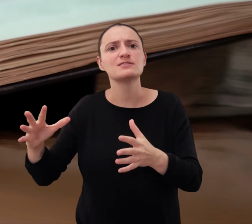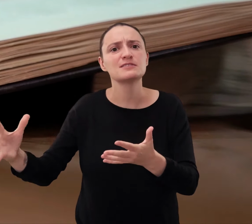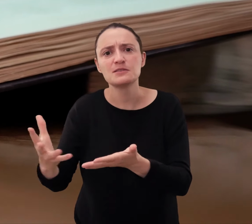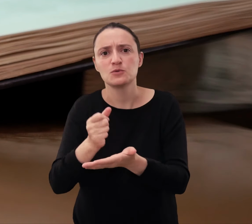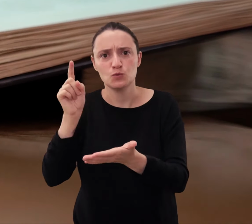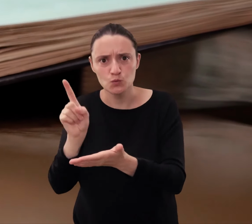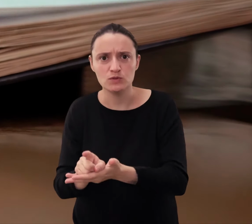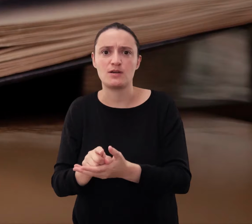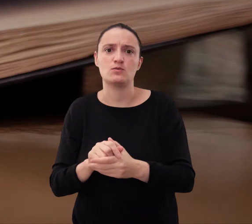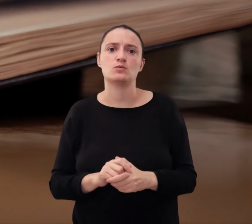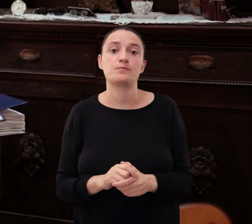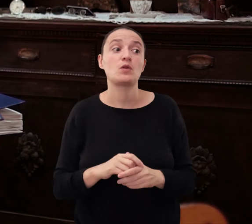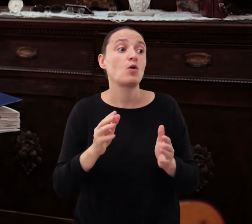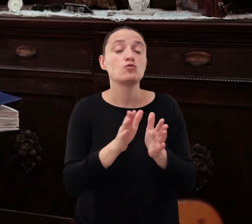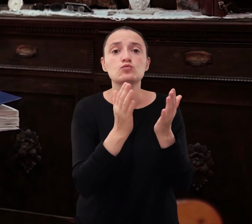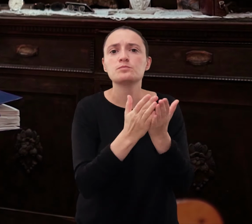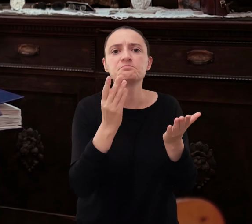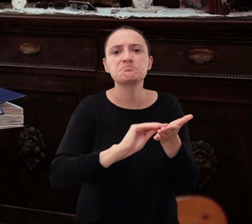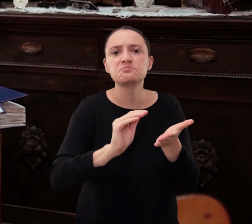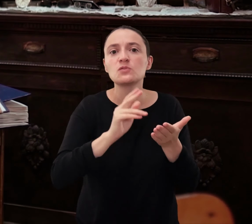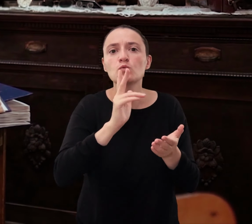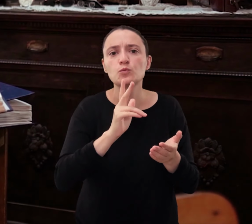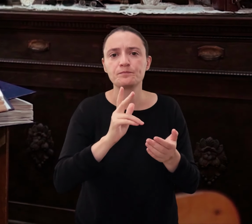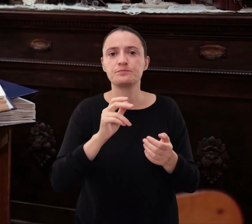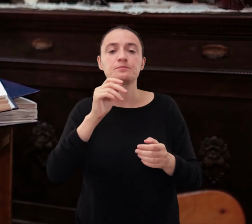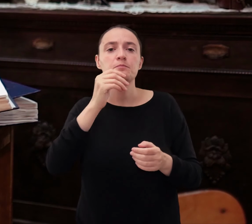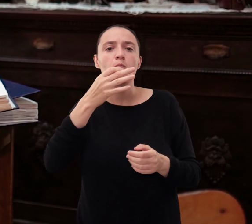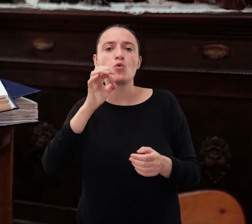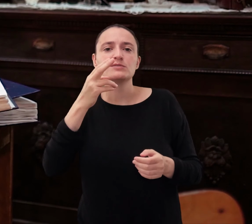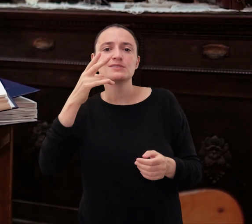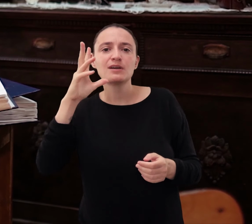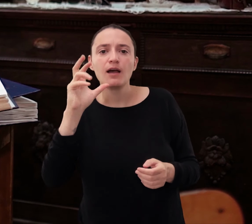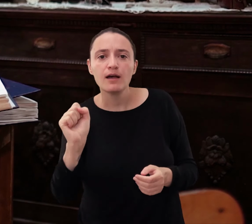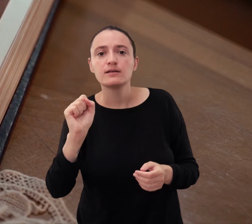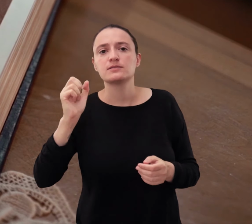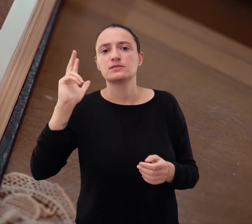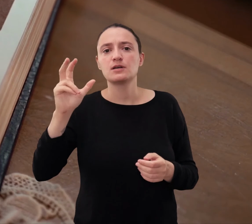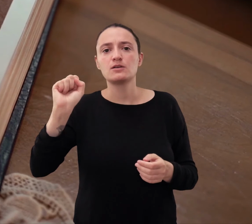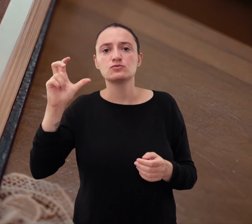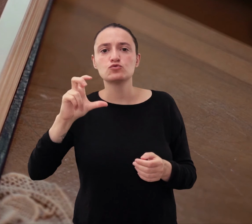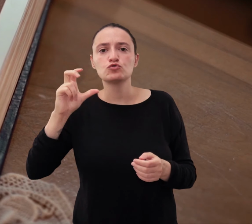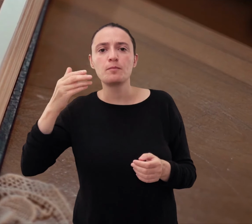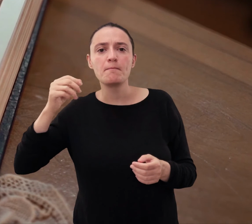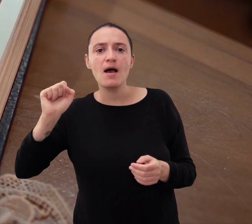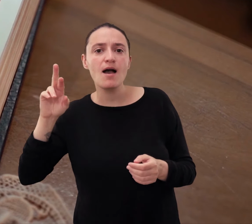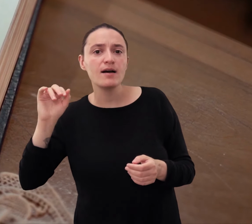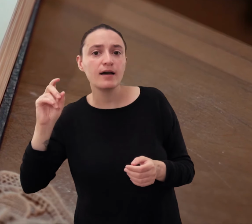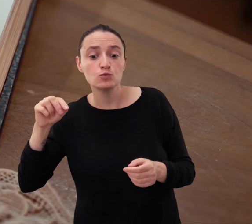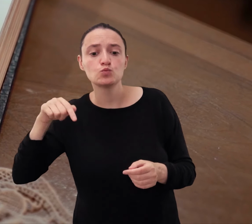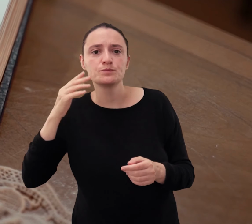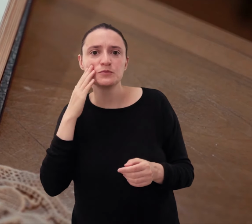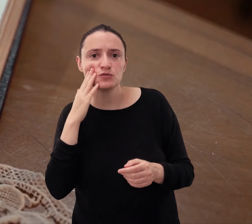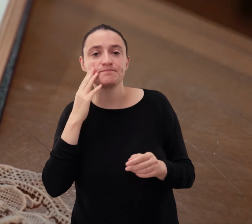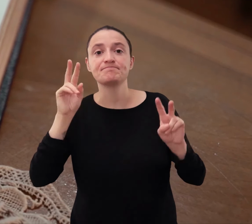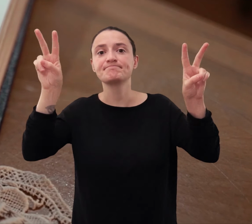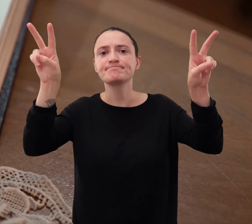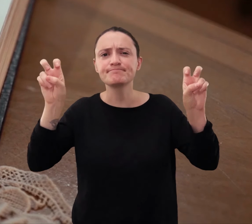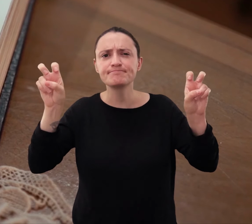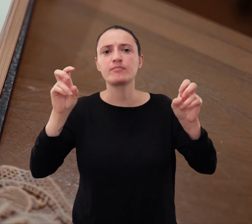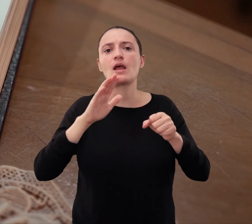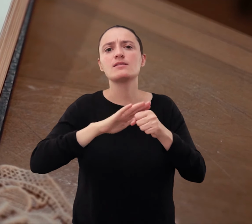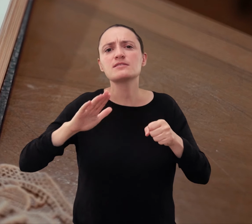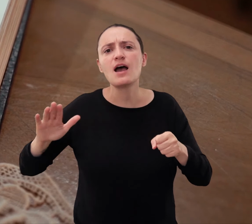nasza mieszkanka. Naród, który nie szanuje swej przeszłości, nie zasługuje na szacunek teraźniejszości i